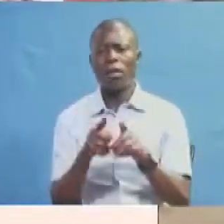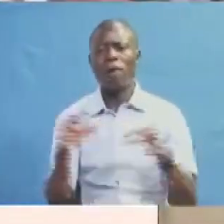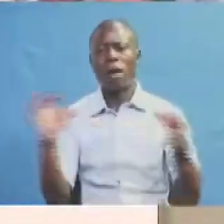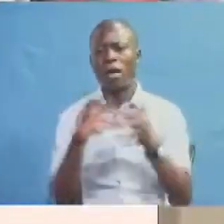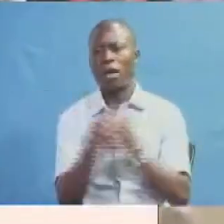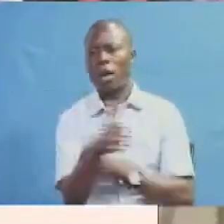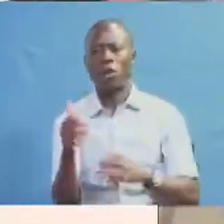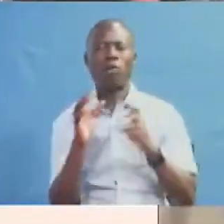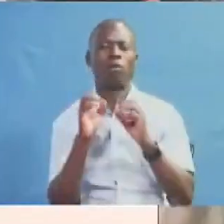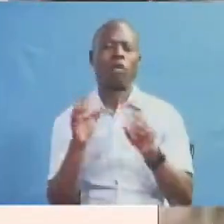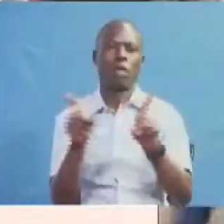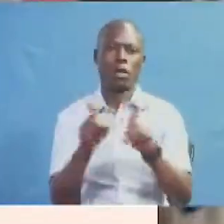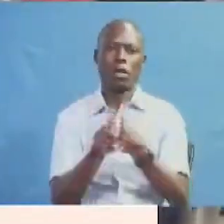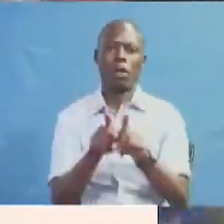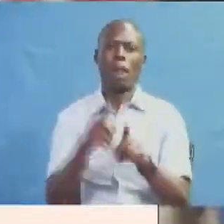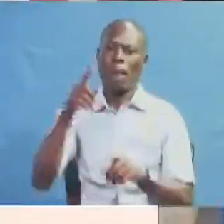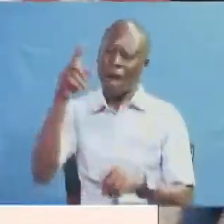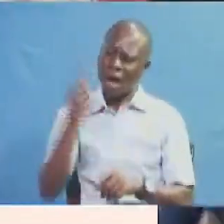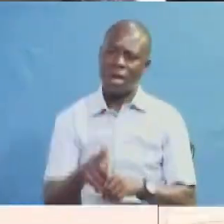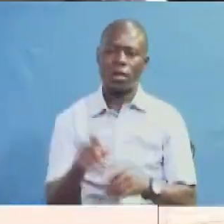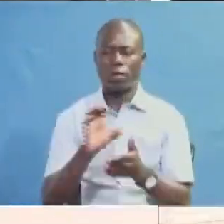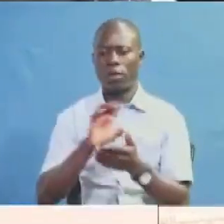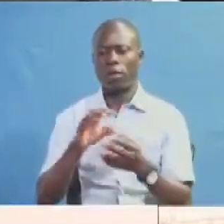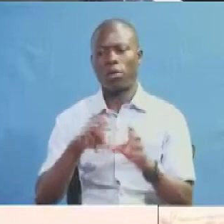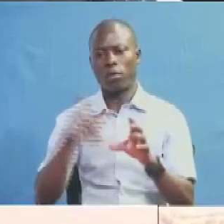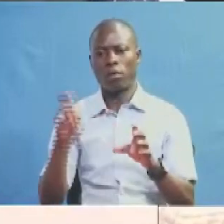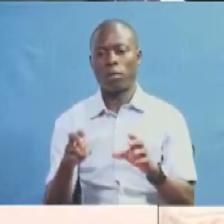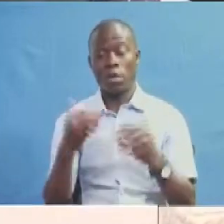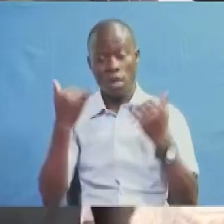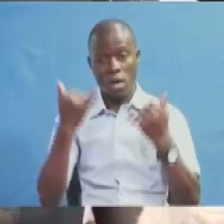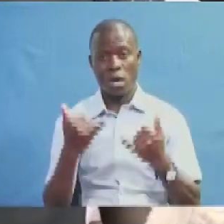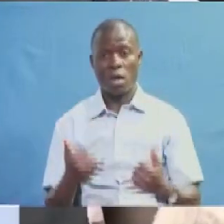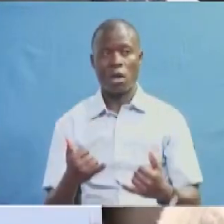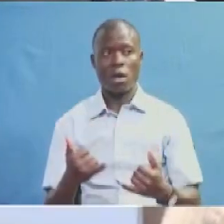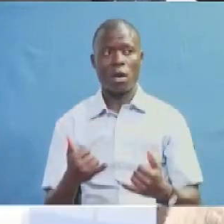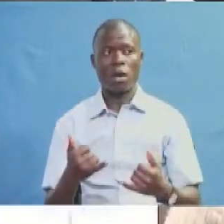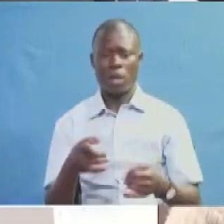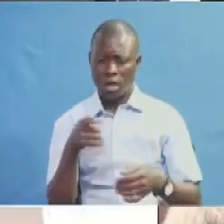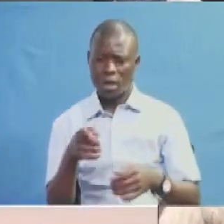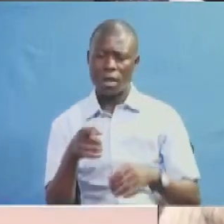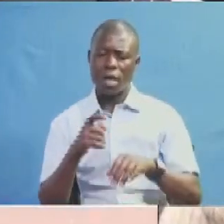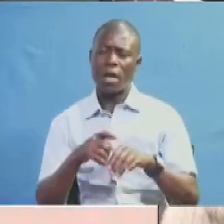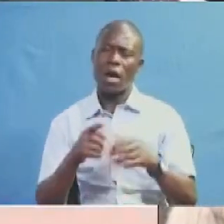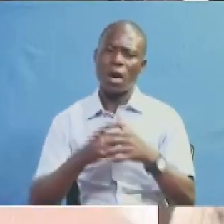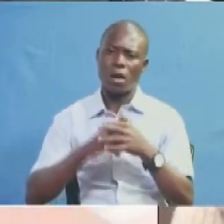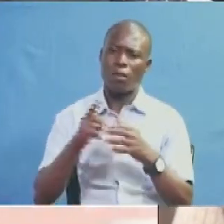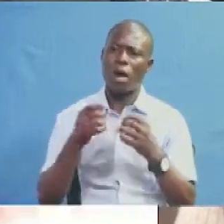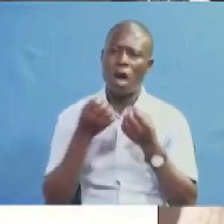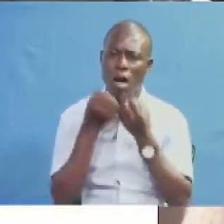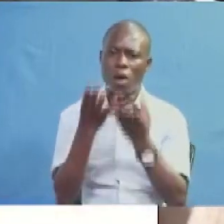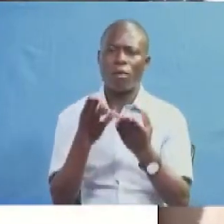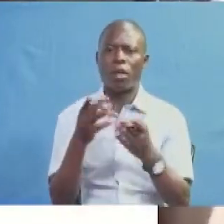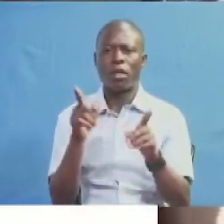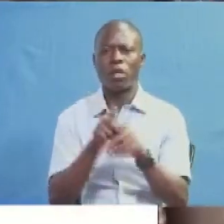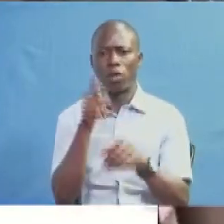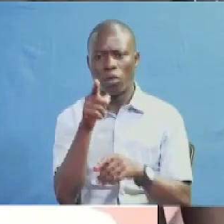mengine, wakisema kwamba lazima jiuzulu. Saa hii ndio matokeo ya malipo duni. Wewe